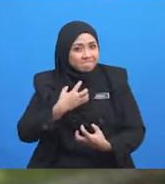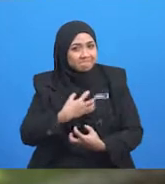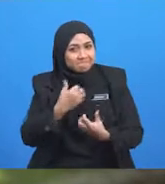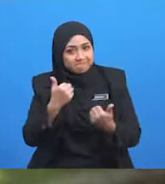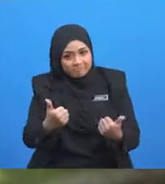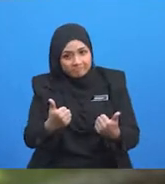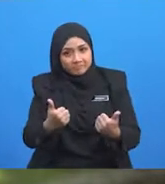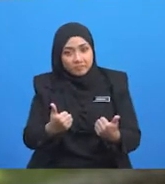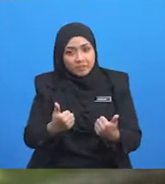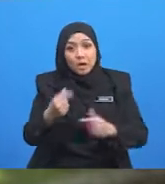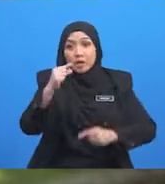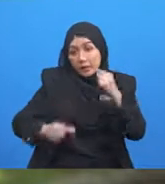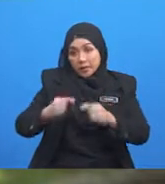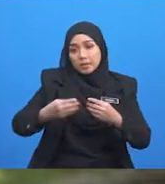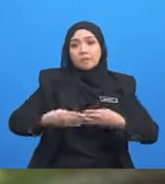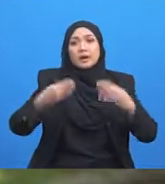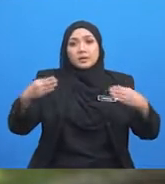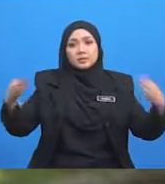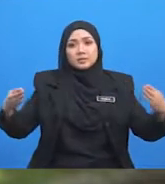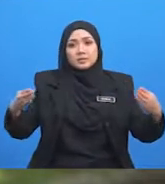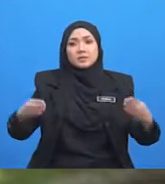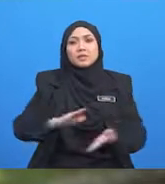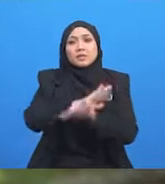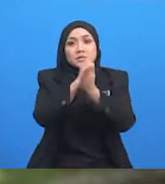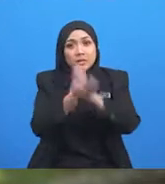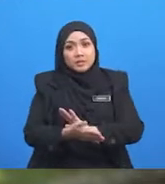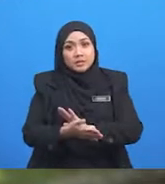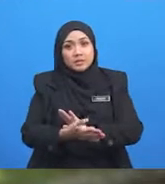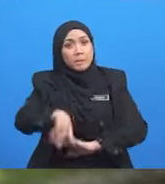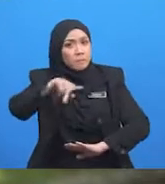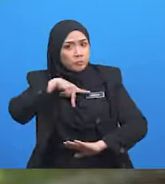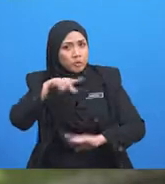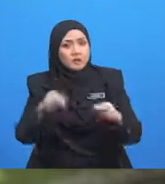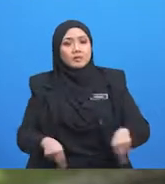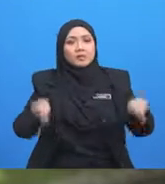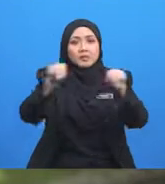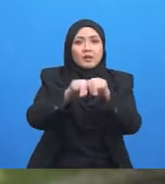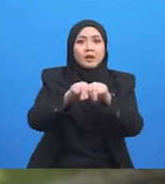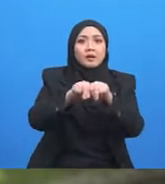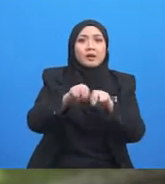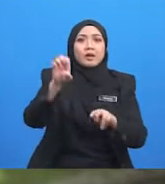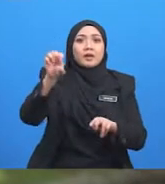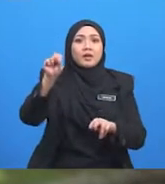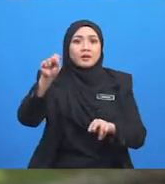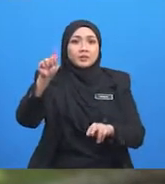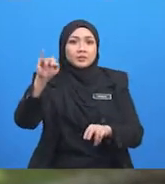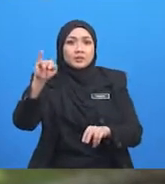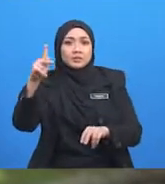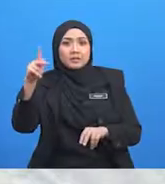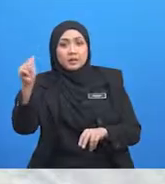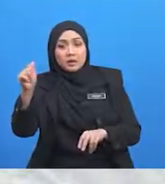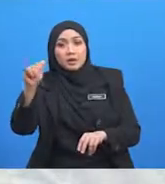bahasa menjadikan sajak ini mempunyai nilai estetika